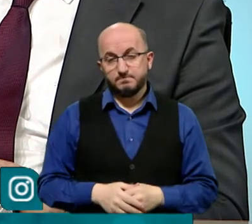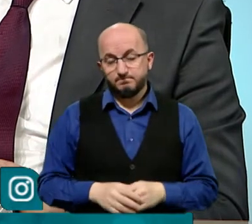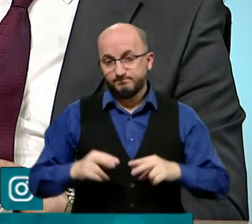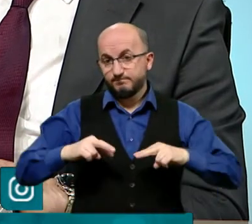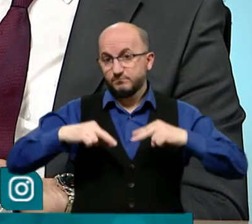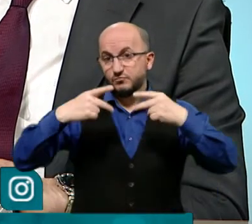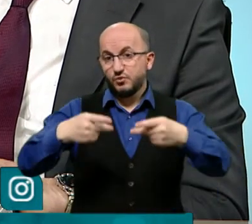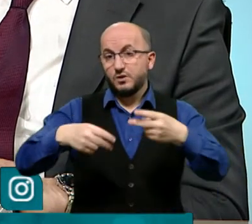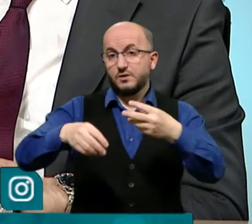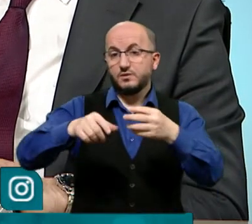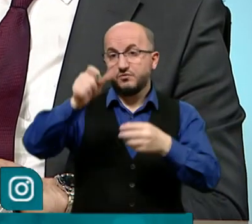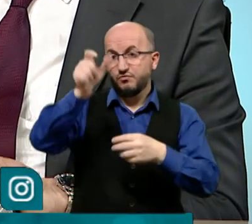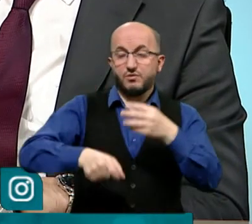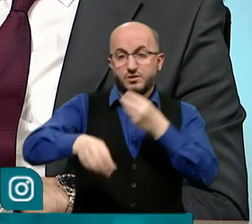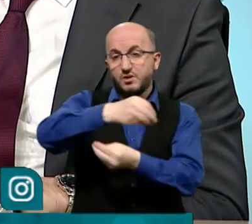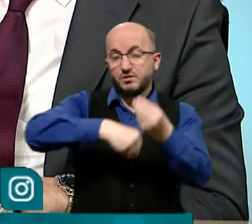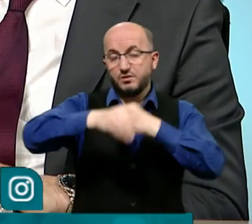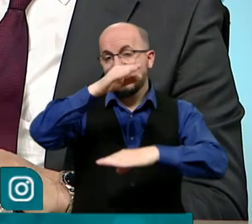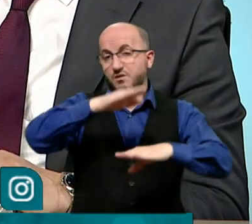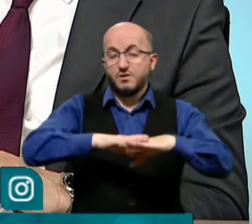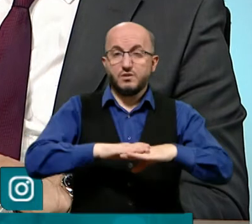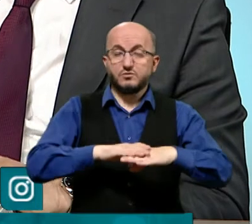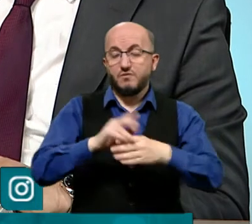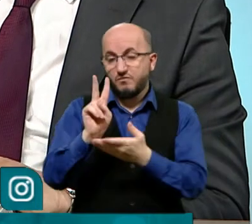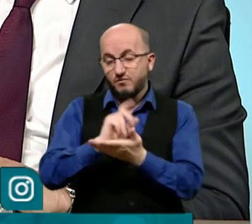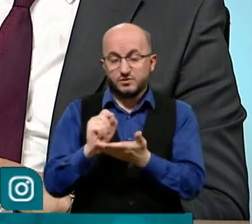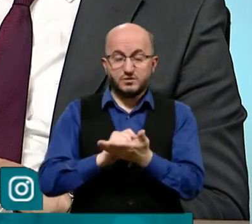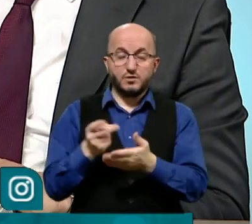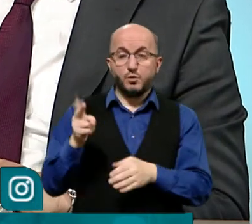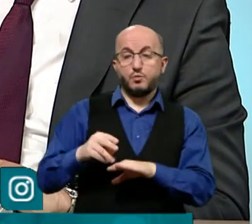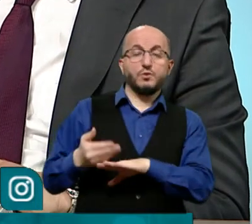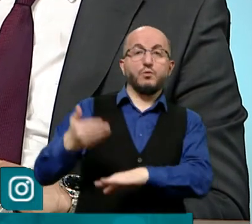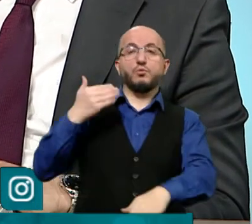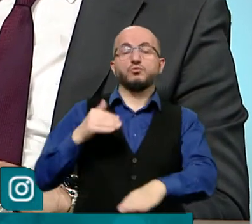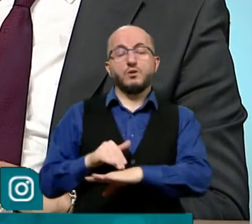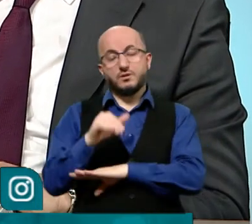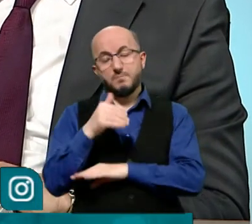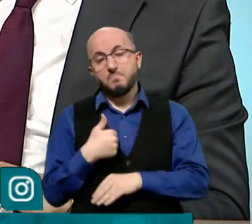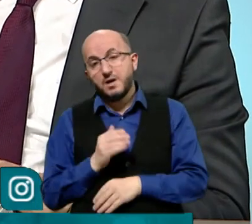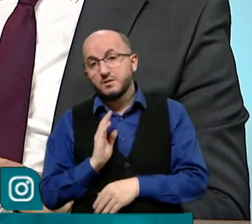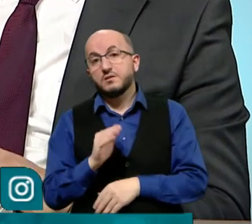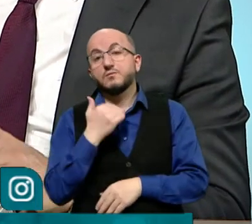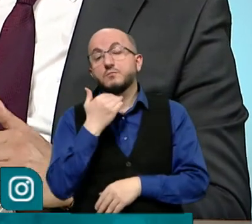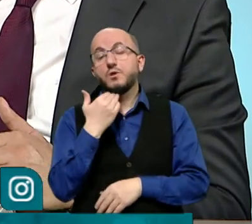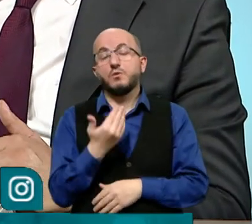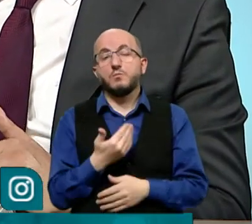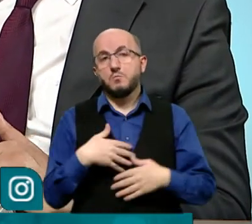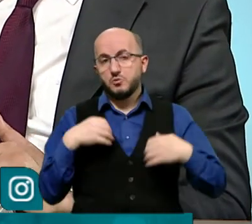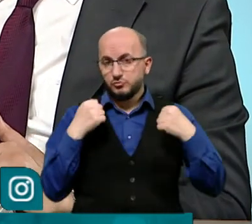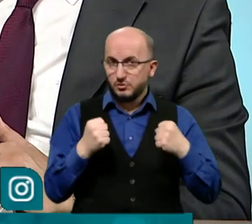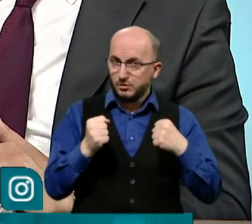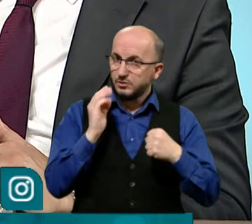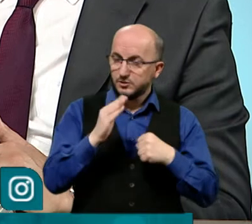vekaleten hacı vasiyet eder ölmeden önce. Hali hayatında ben gidemiyorum. Fakat sağlığı